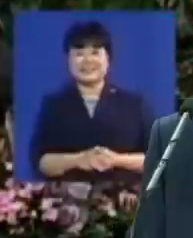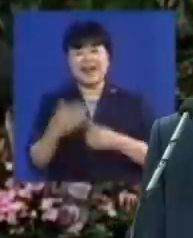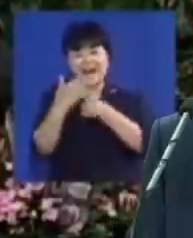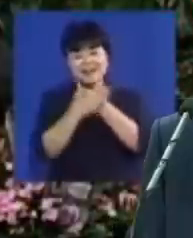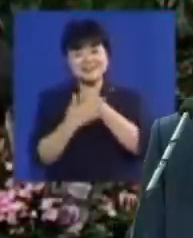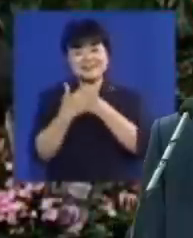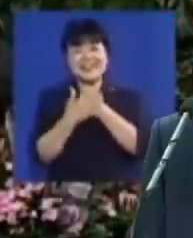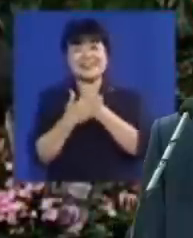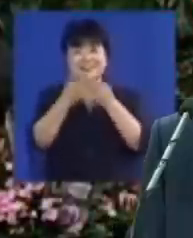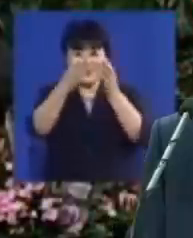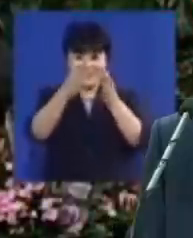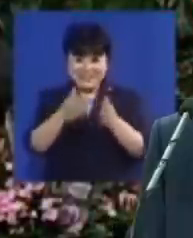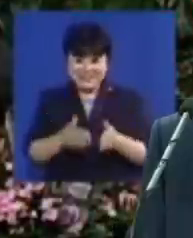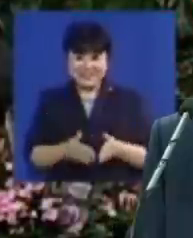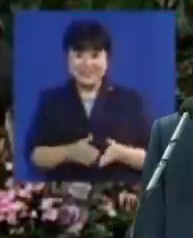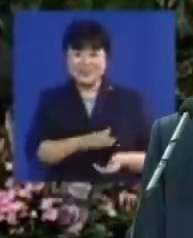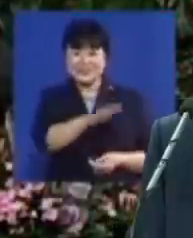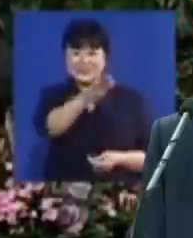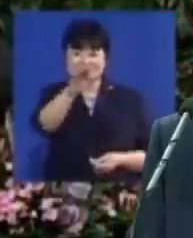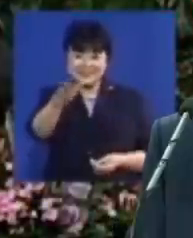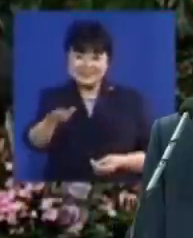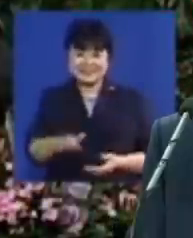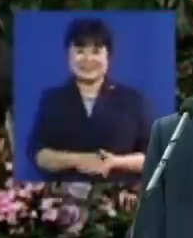은혜로 말미암아 우리는